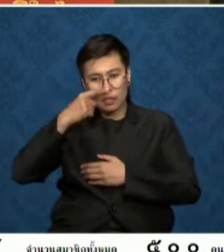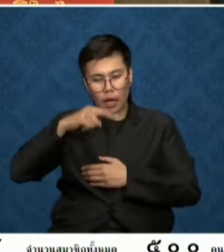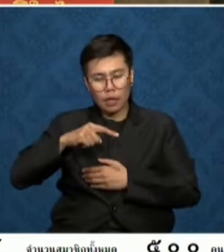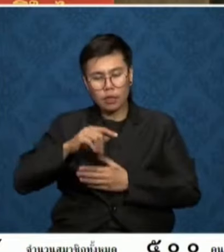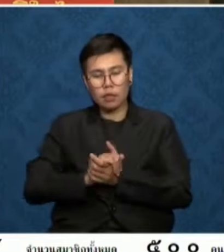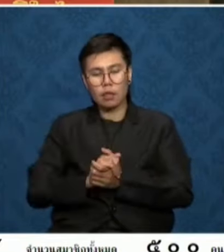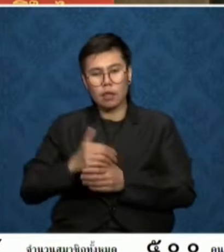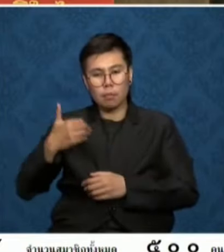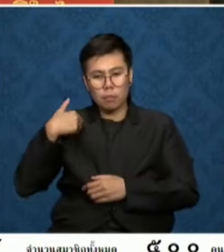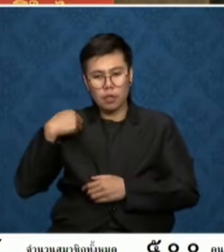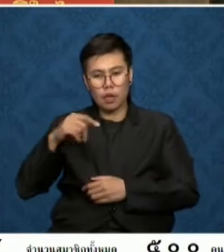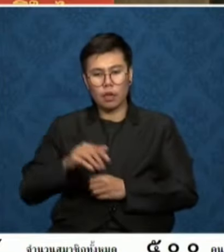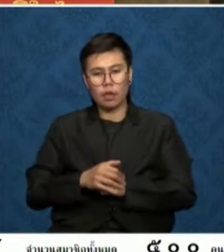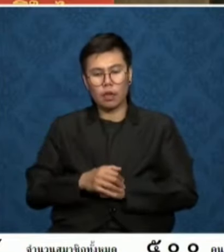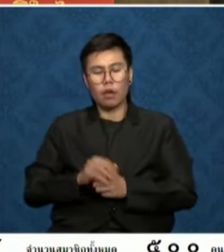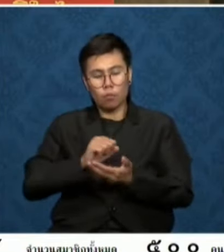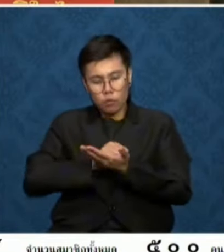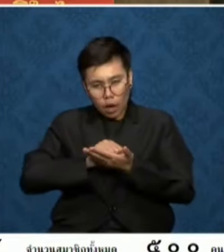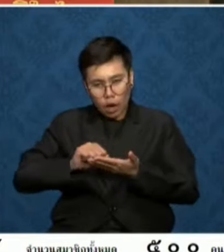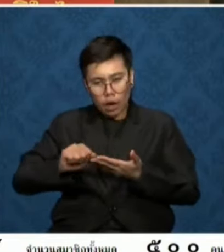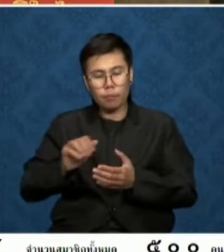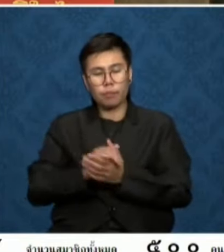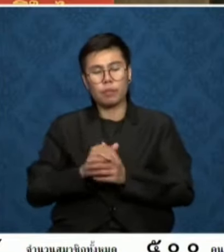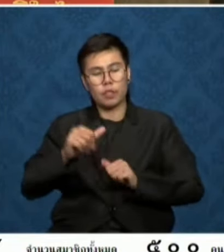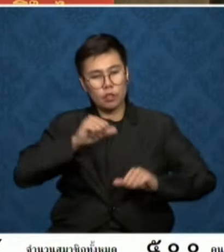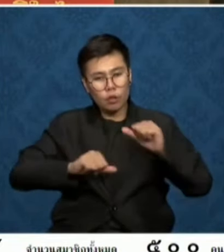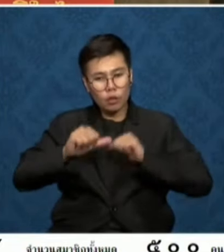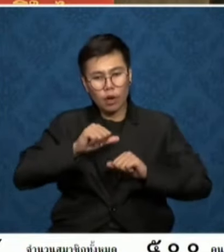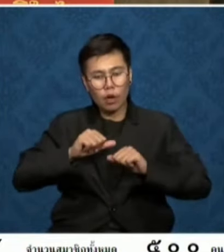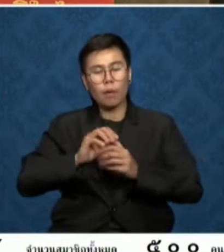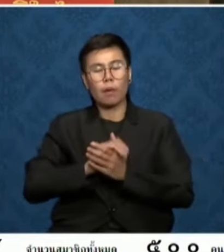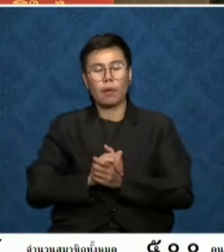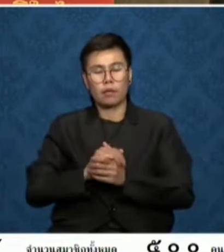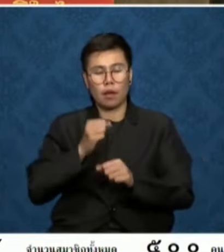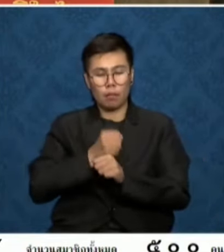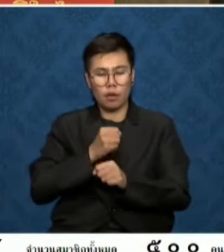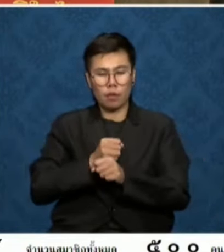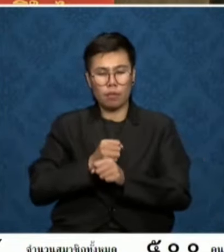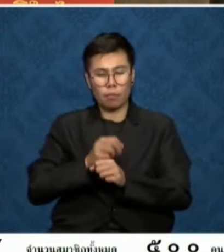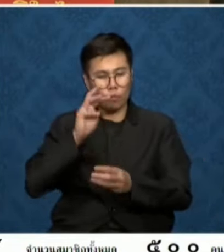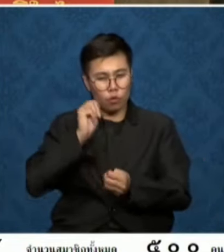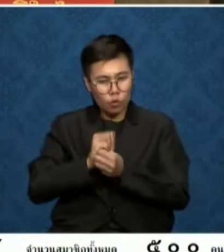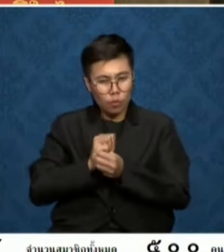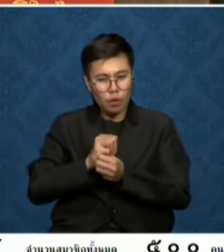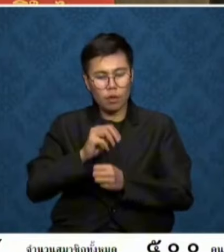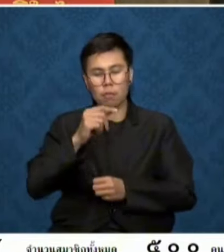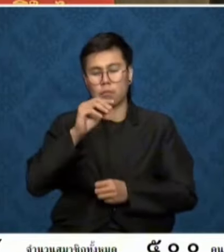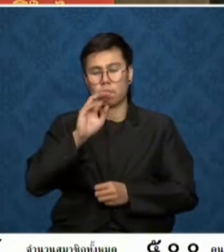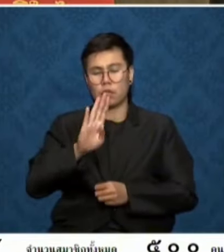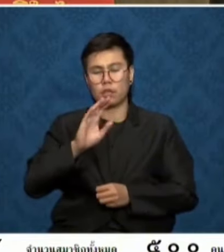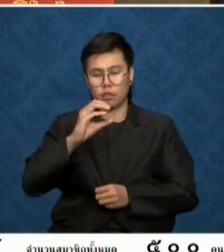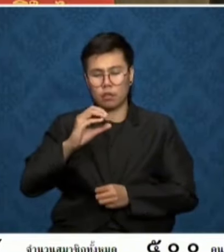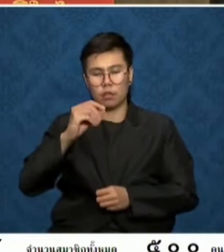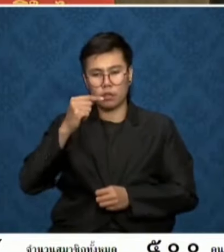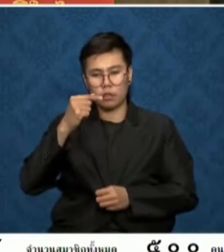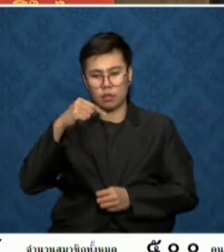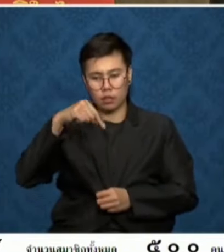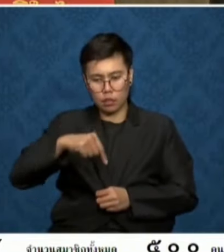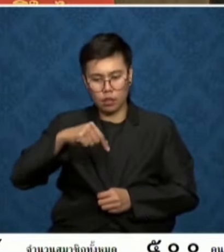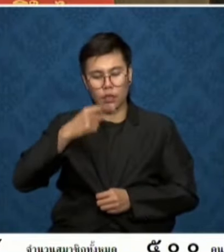พลังงานฟอสซิลเป็นพลังงานสะอาดเพื่อให้เข้าเหมาะสมกับแนวนโยบายตามยุทธศาสตร์ BCG ที่เราเนี่ยเป็นคนคิดเ